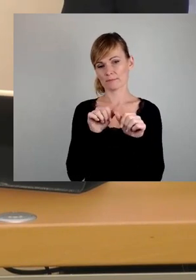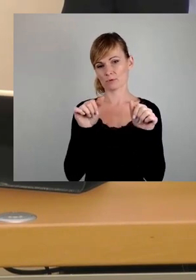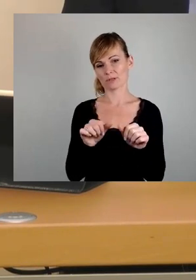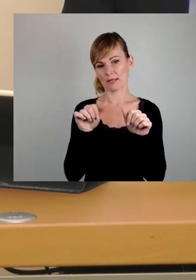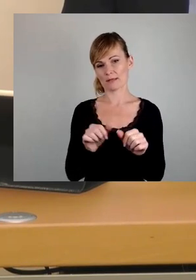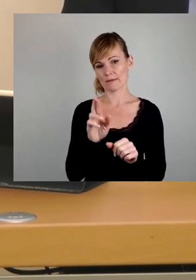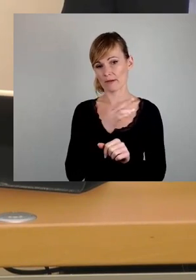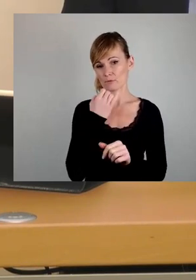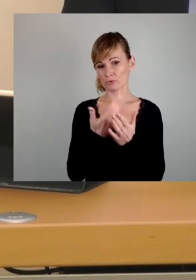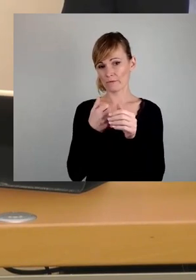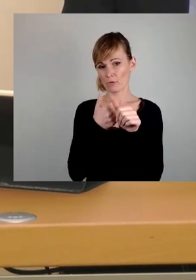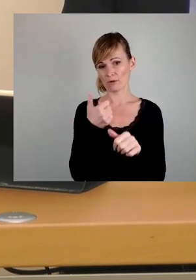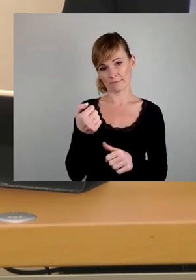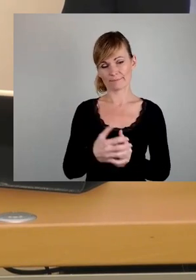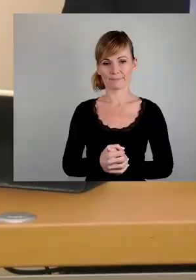jetzt um Stimmzeichen.